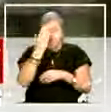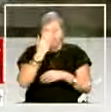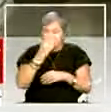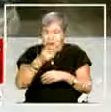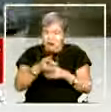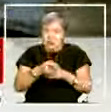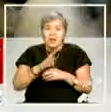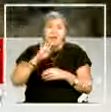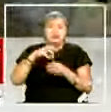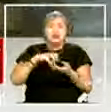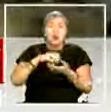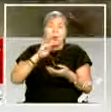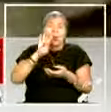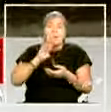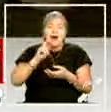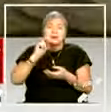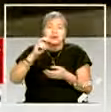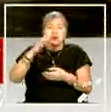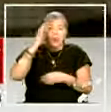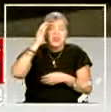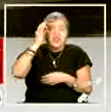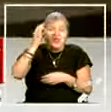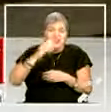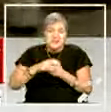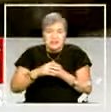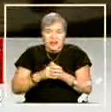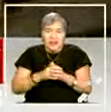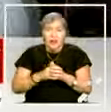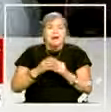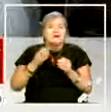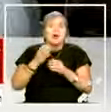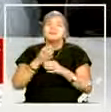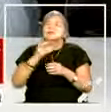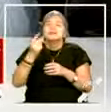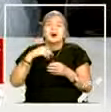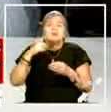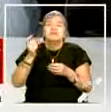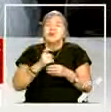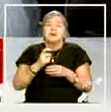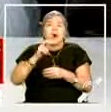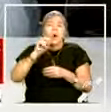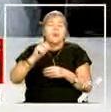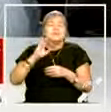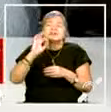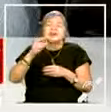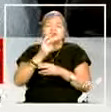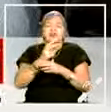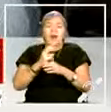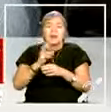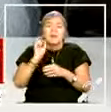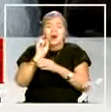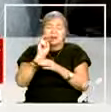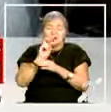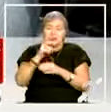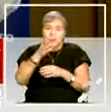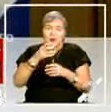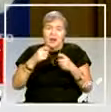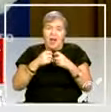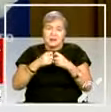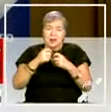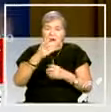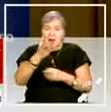și locul 48 la științe în rândul celor 80 de țări și teritorii participante la studiul PISA.